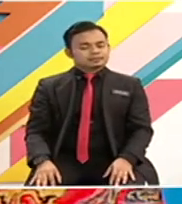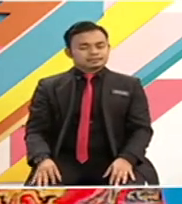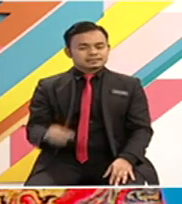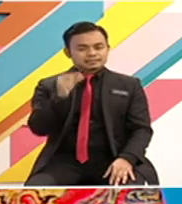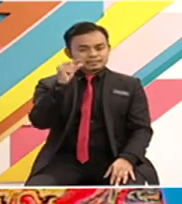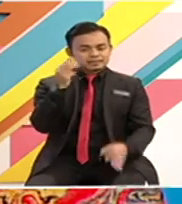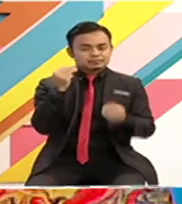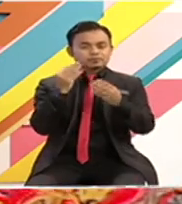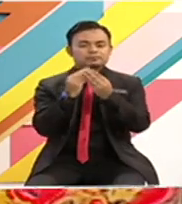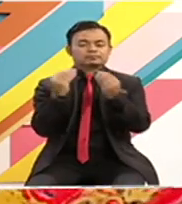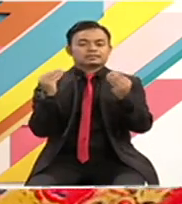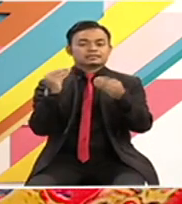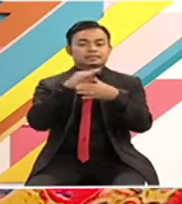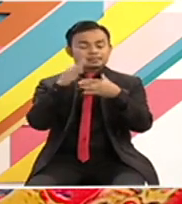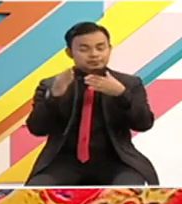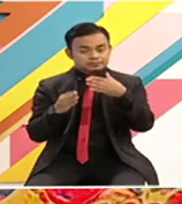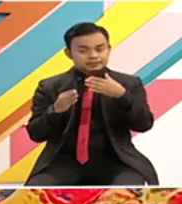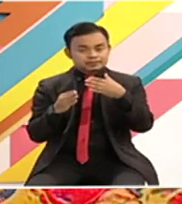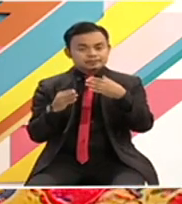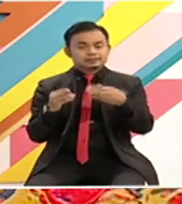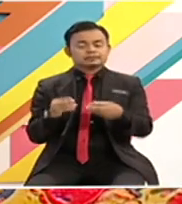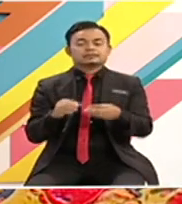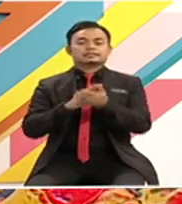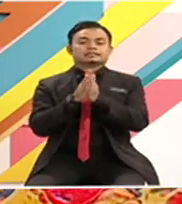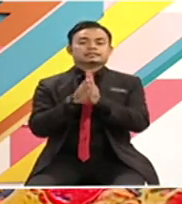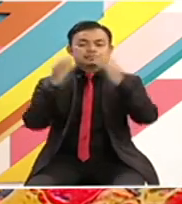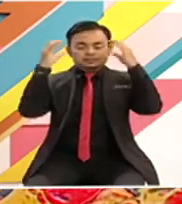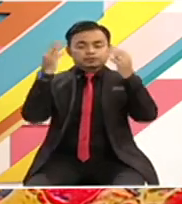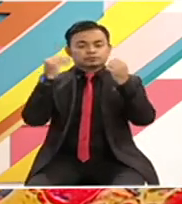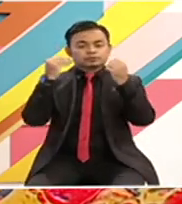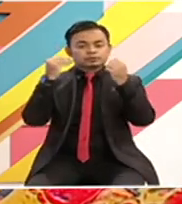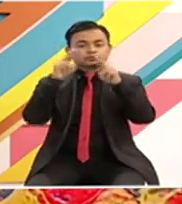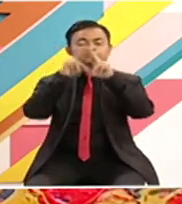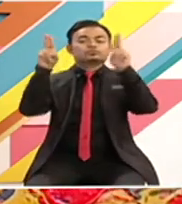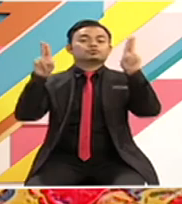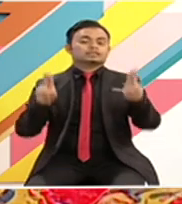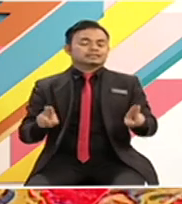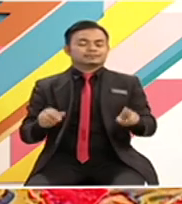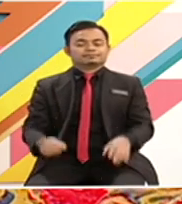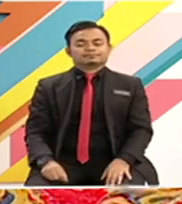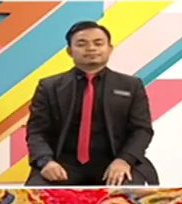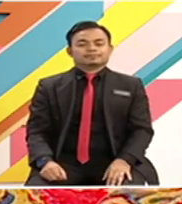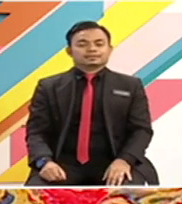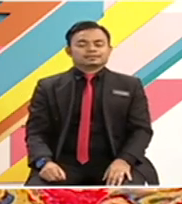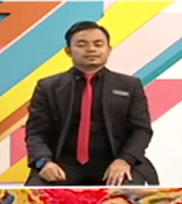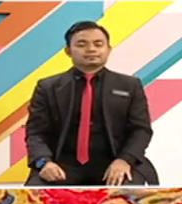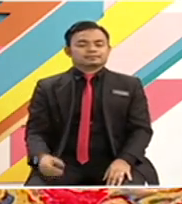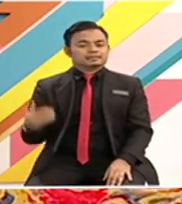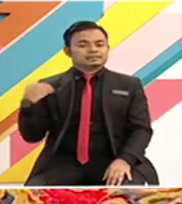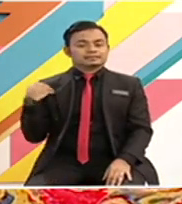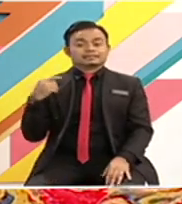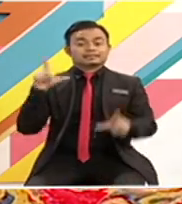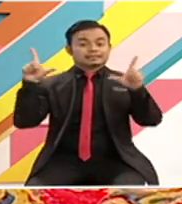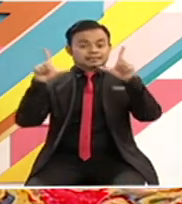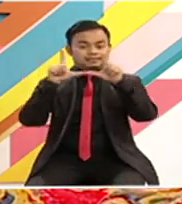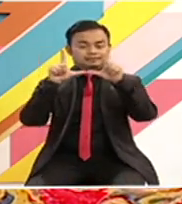setelah belajar pada hari ini Oke Aditya dekat namun kini kait cabut Kak Dijah permainan